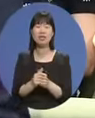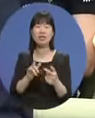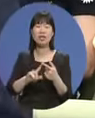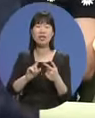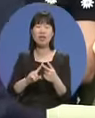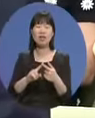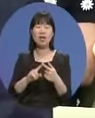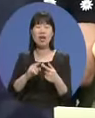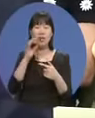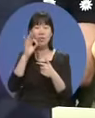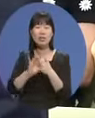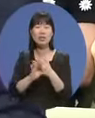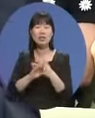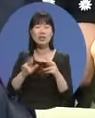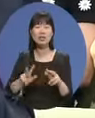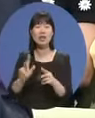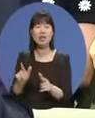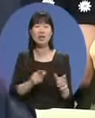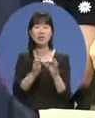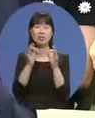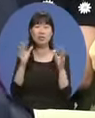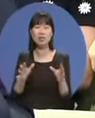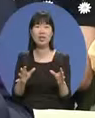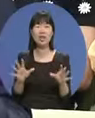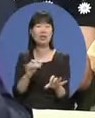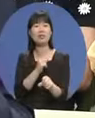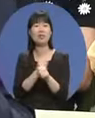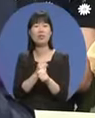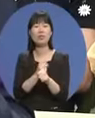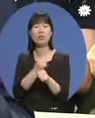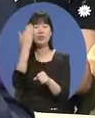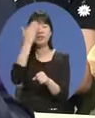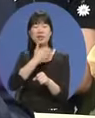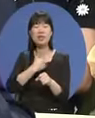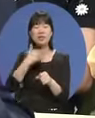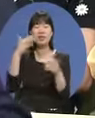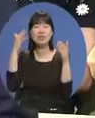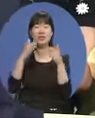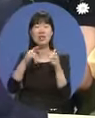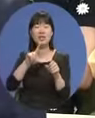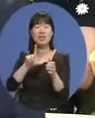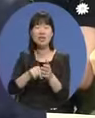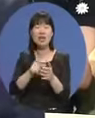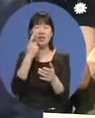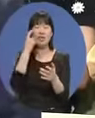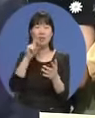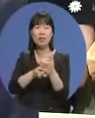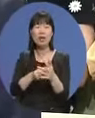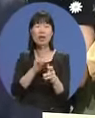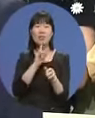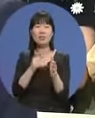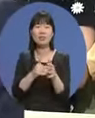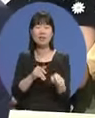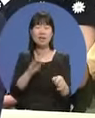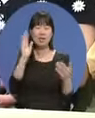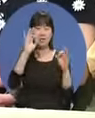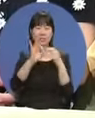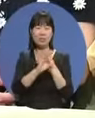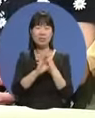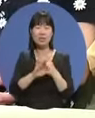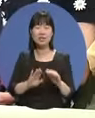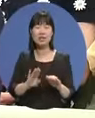이걸 이렇게 하다 보면은 이제 하루 동안 총 순수하게 내가 집중한 시간을 알아낼 수가 있는 거죠. 그렇네요. 이 학생 같은 경우